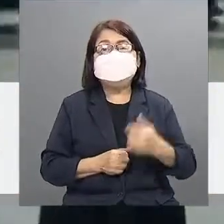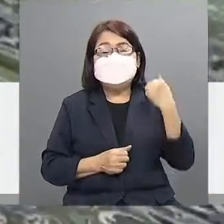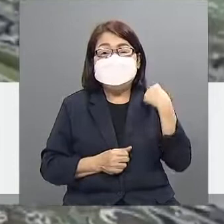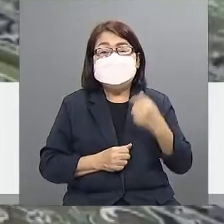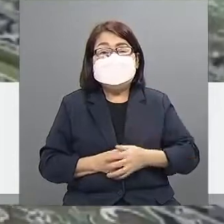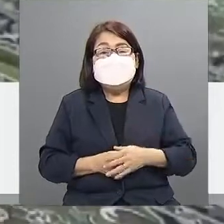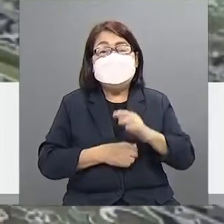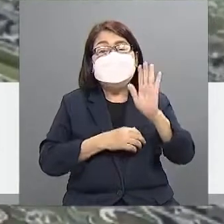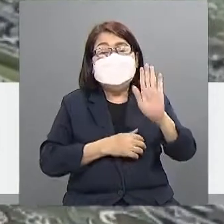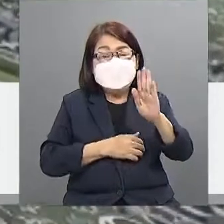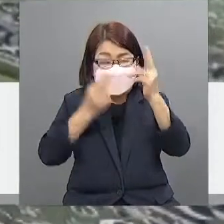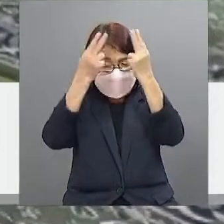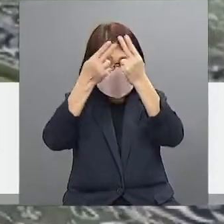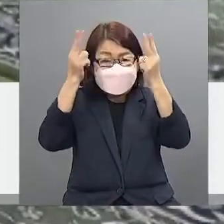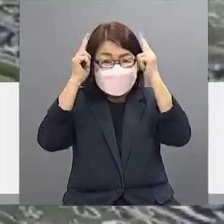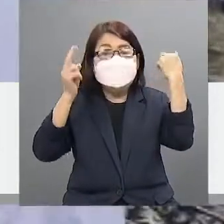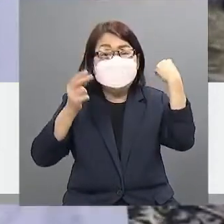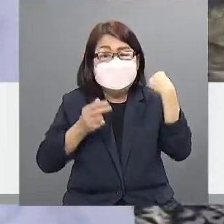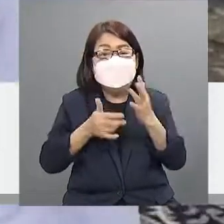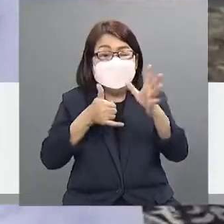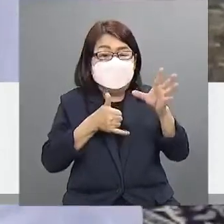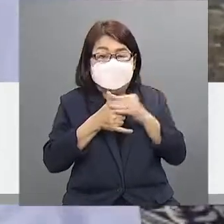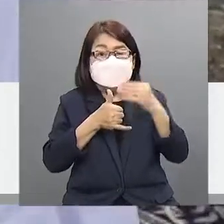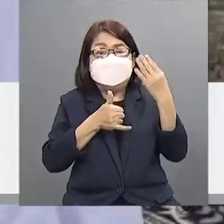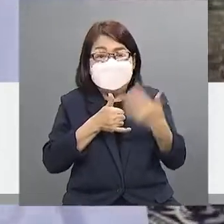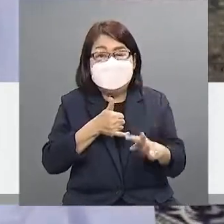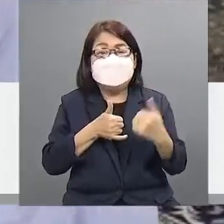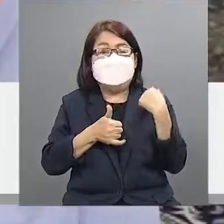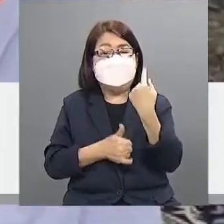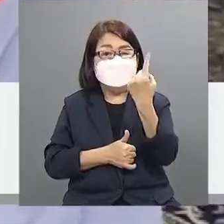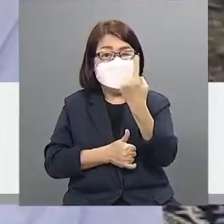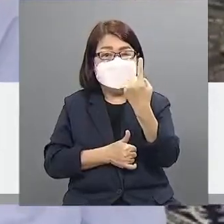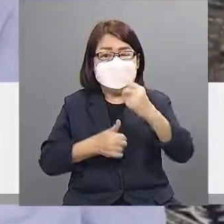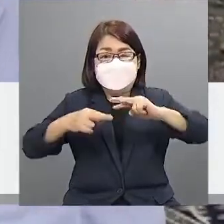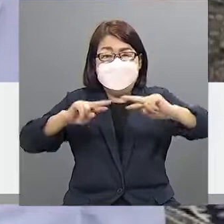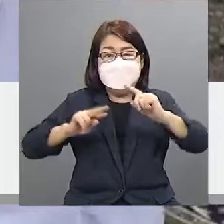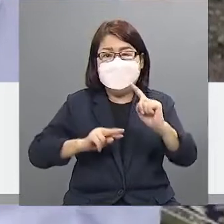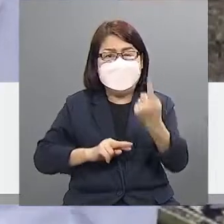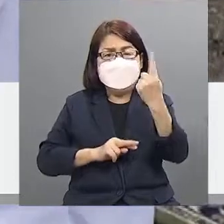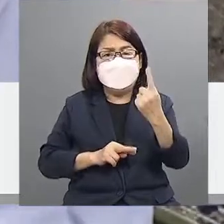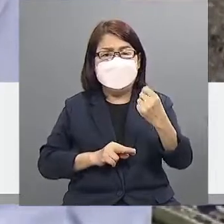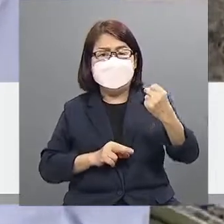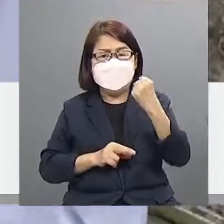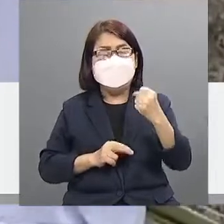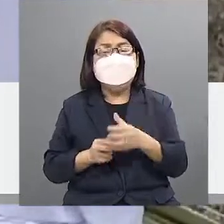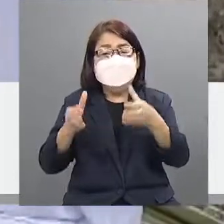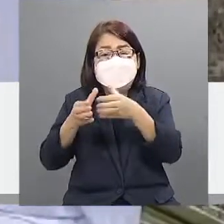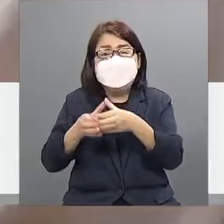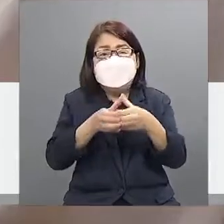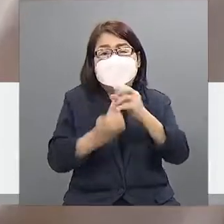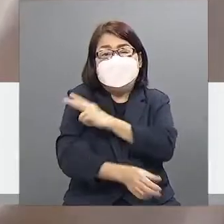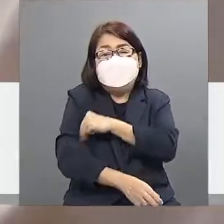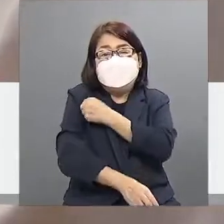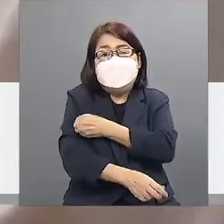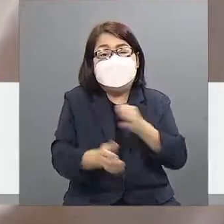พบผู้ติดเชื้อโควิด -19 สายพันธุ์โอมิครอนแล้ว1คนทำให้ทีมแพทย์ที่เดินทางไปด้วยเน้นย้ำให้คณะอุมเราะห์ดูแลตัวเองไ